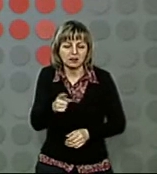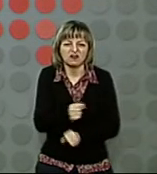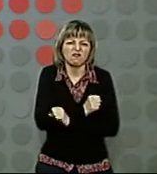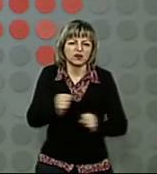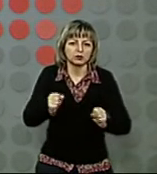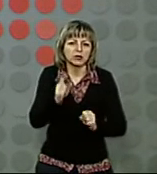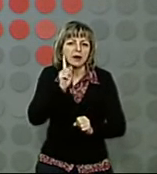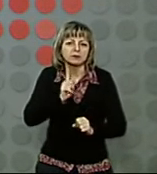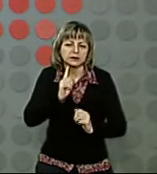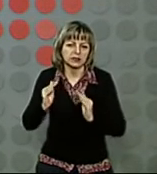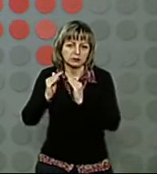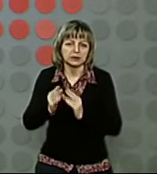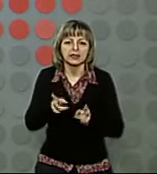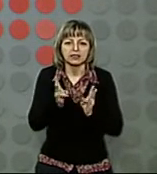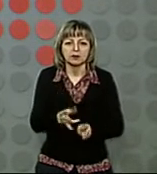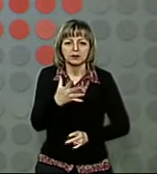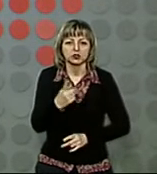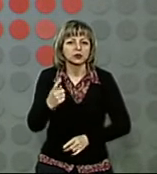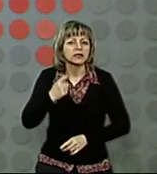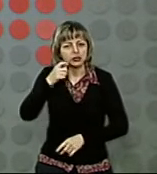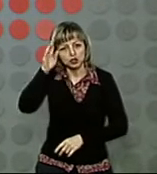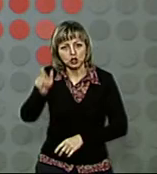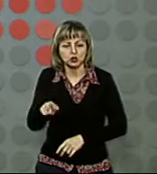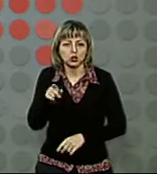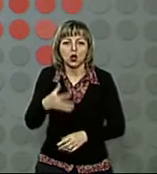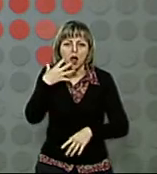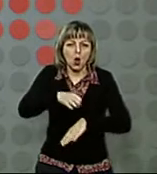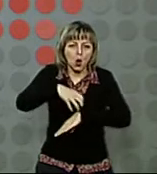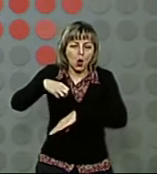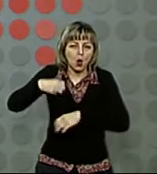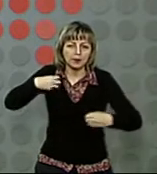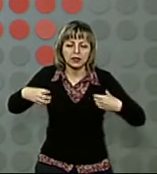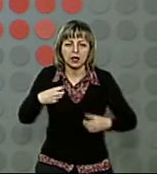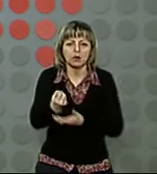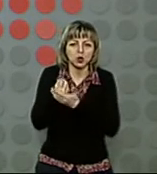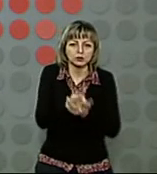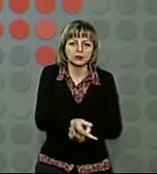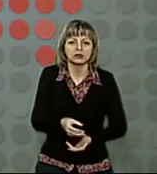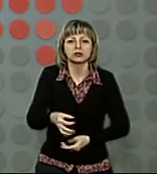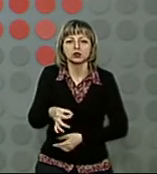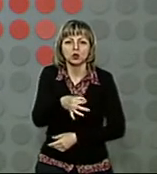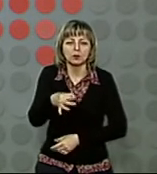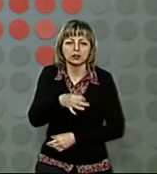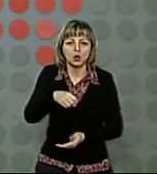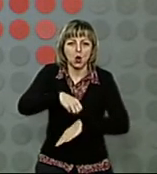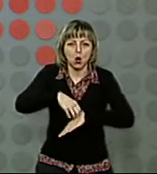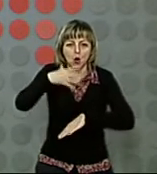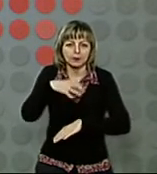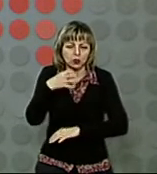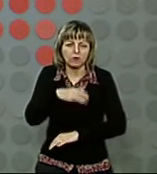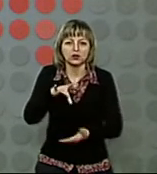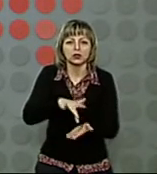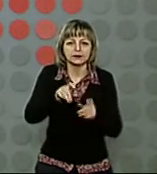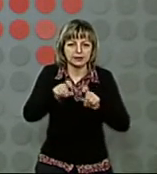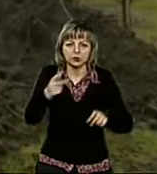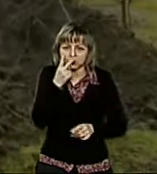будівля. Травмувався 51-річний чоловік. Його з опіками госпіталізували до обласного опікового центру. Подробиці